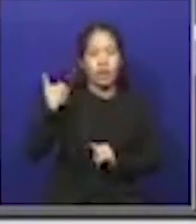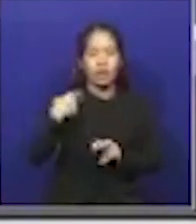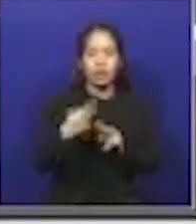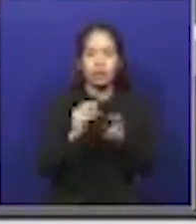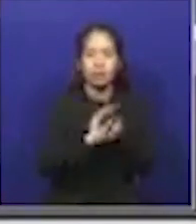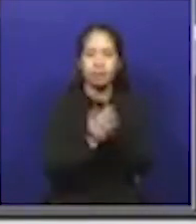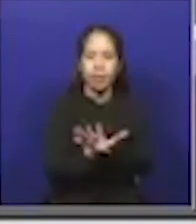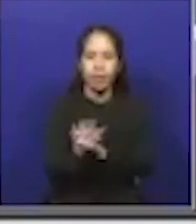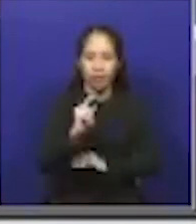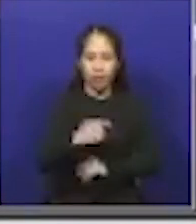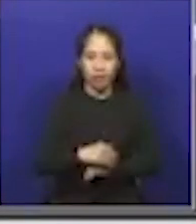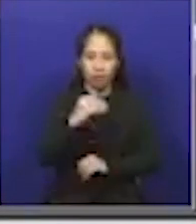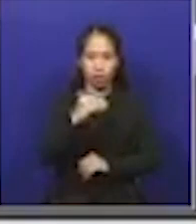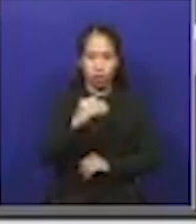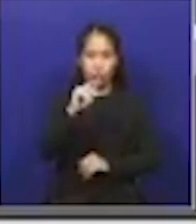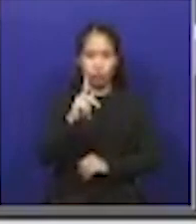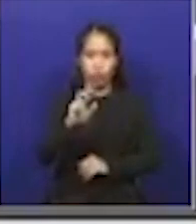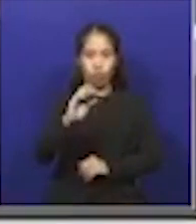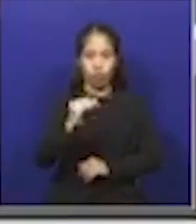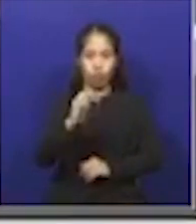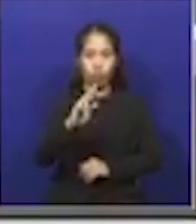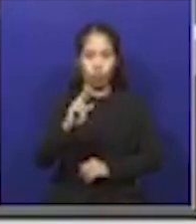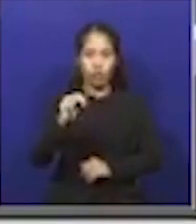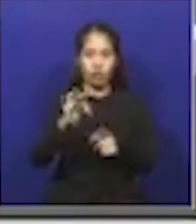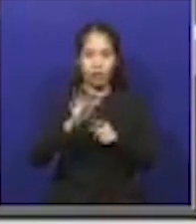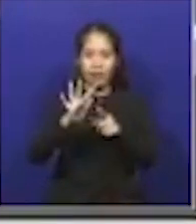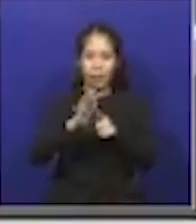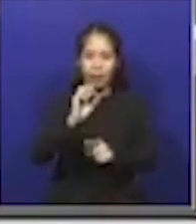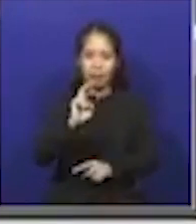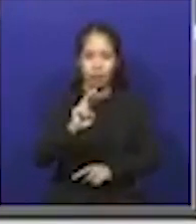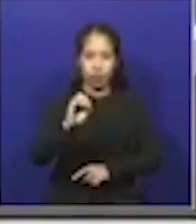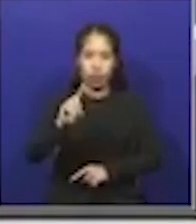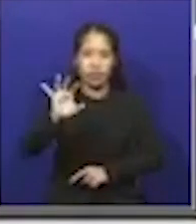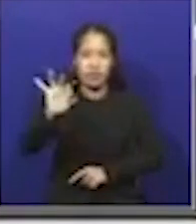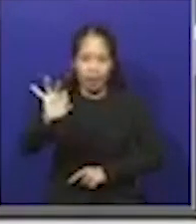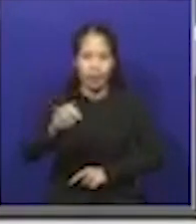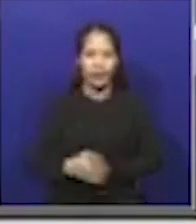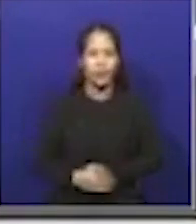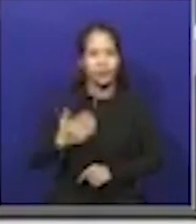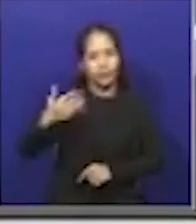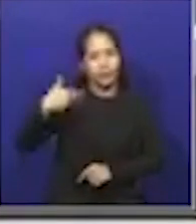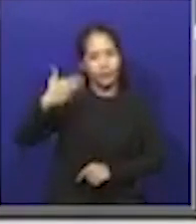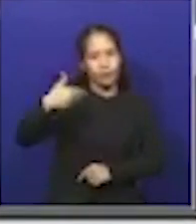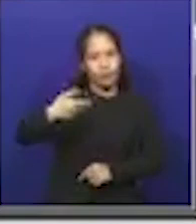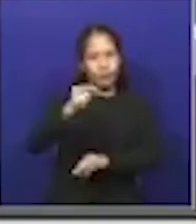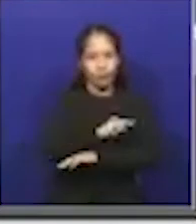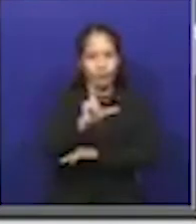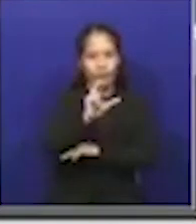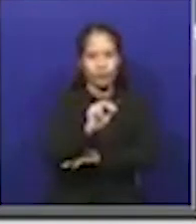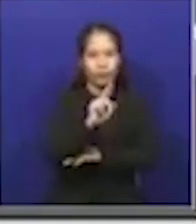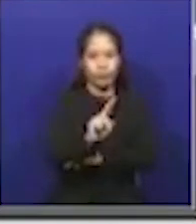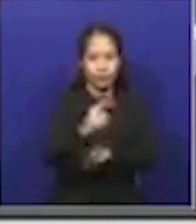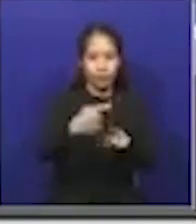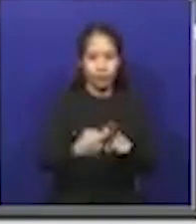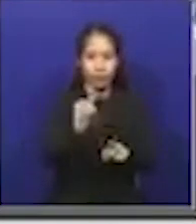เป็นโคโรนา2019 31มกราคมคน